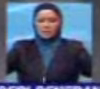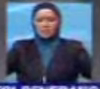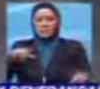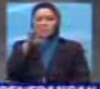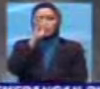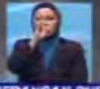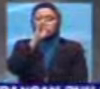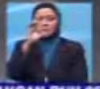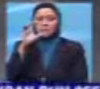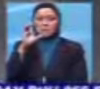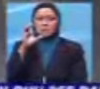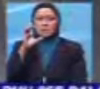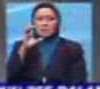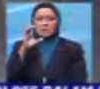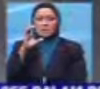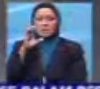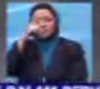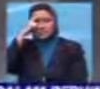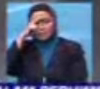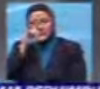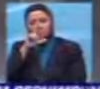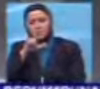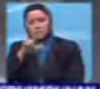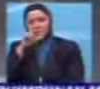liter untuk pelbagai muatan.